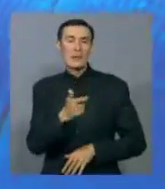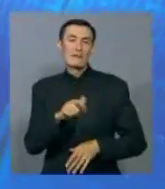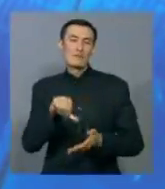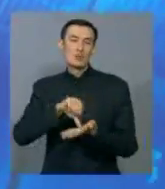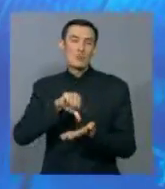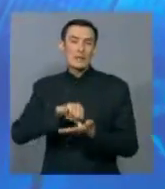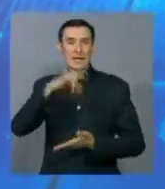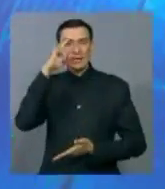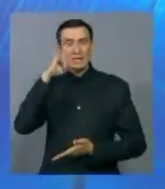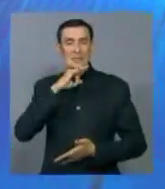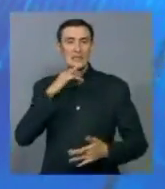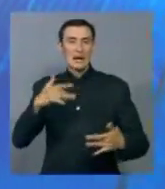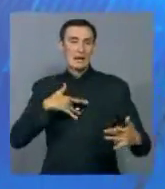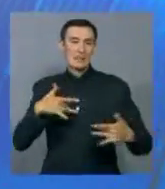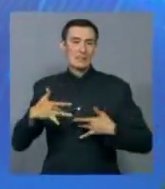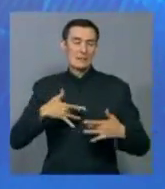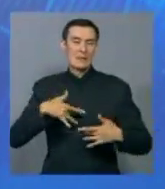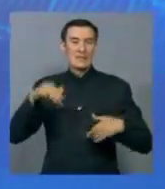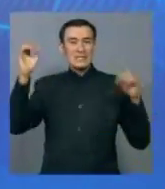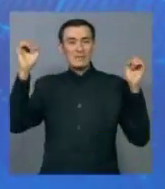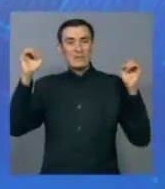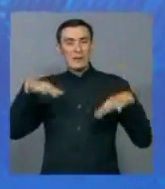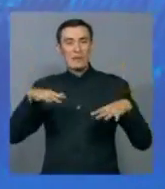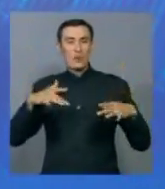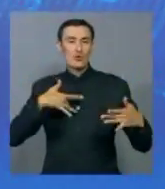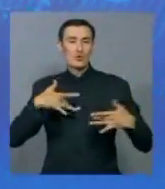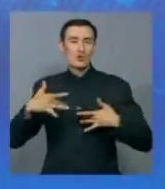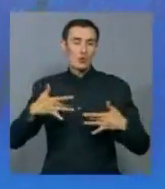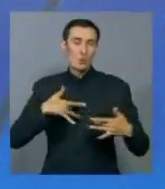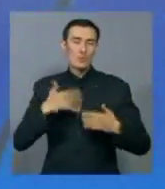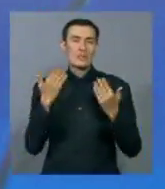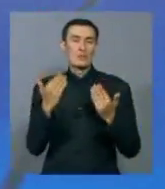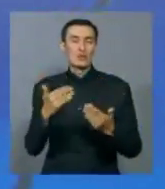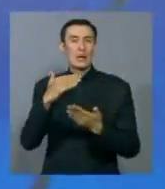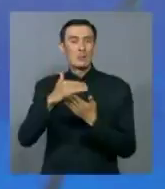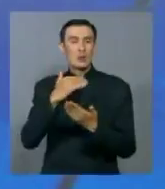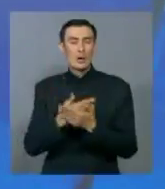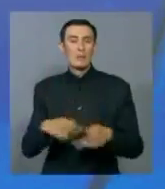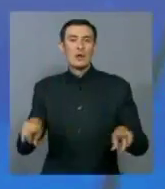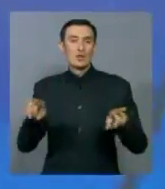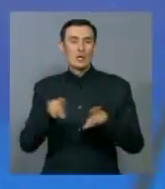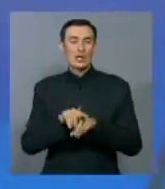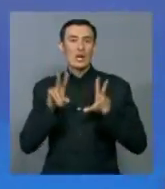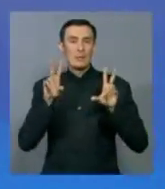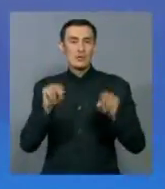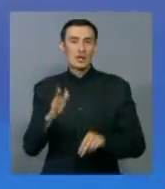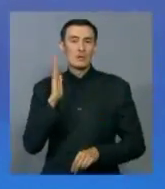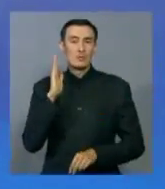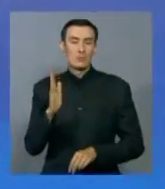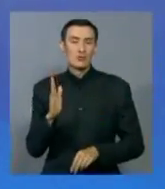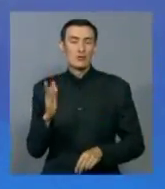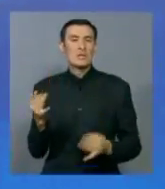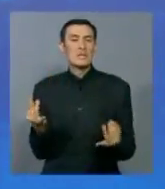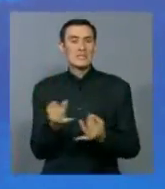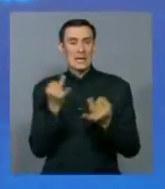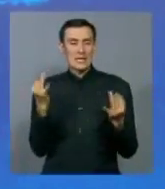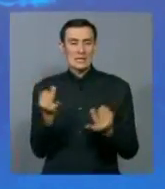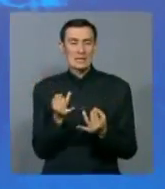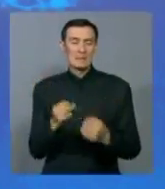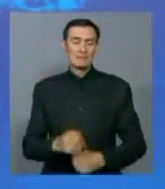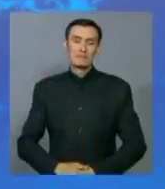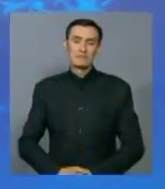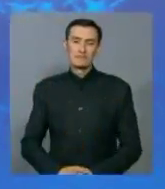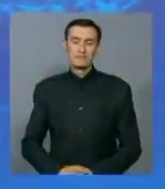любимых казахстанских артистов, световое лазерное шоу. Сегодняшняя программа также обещает стать богатой на